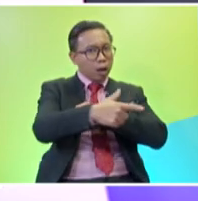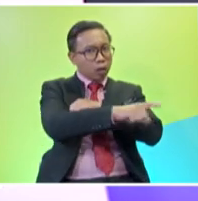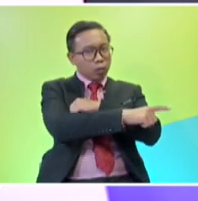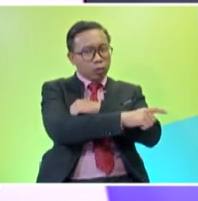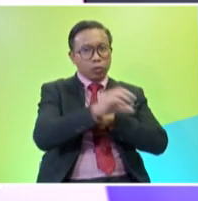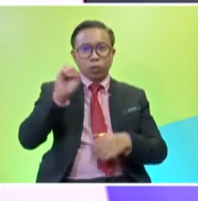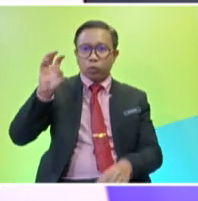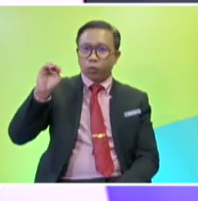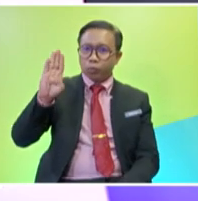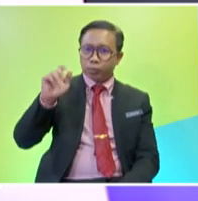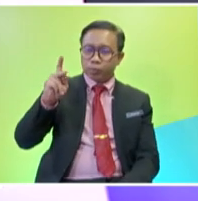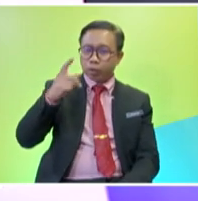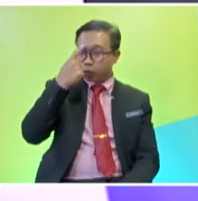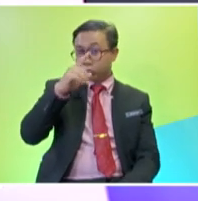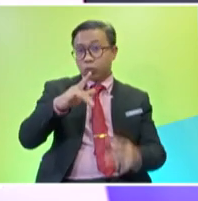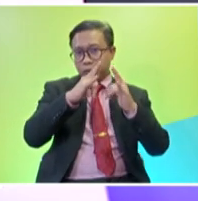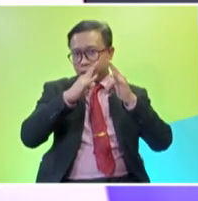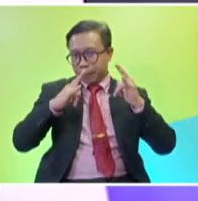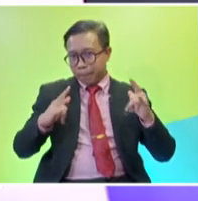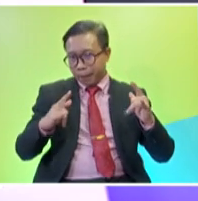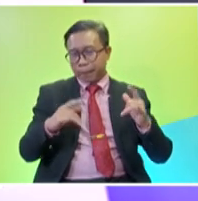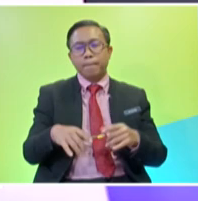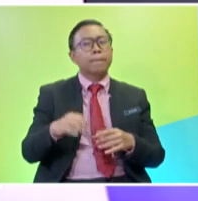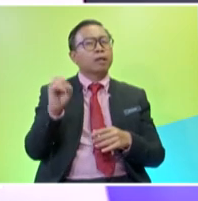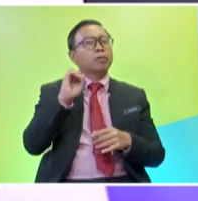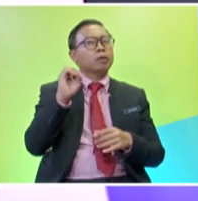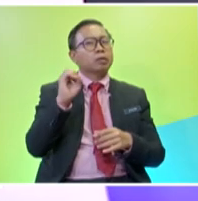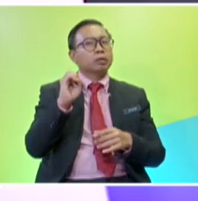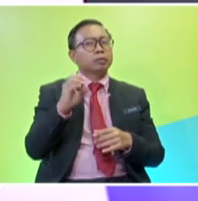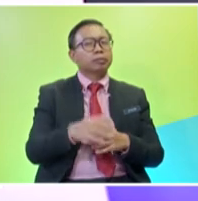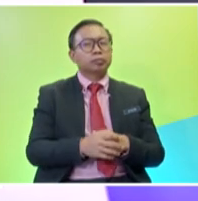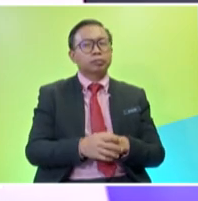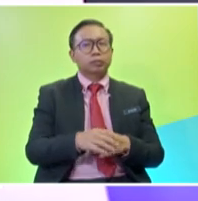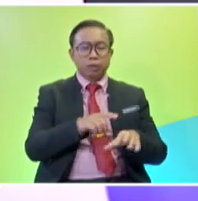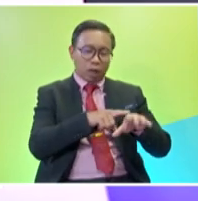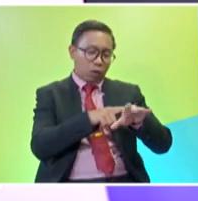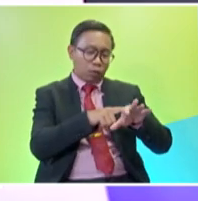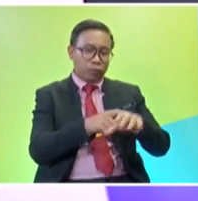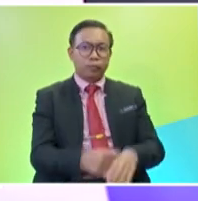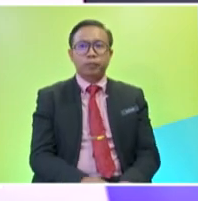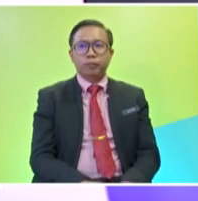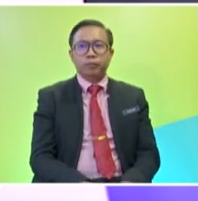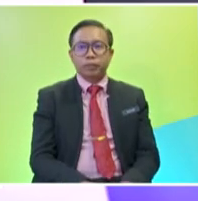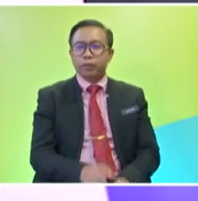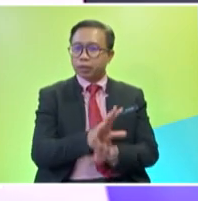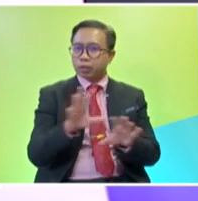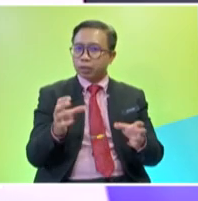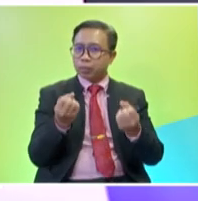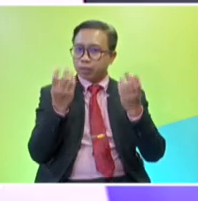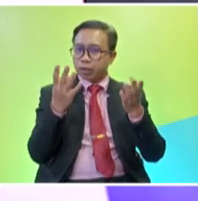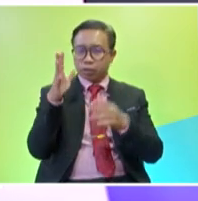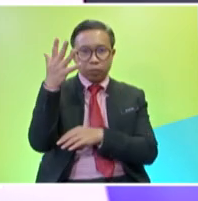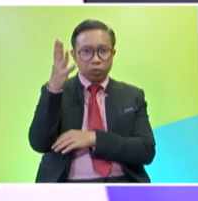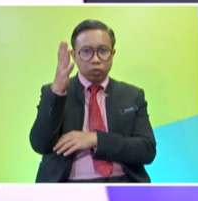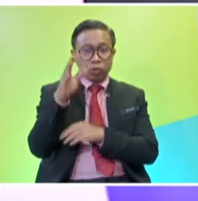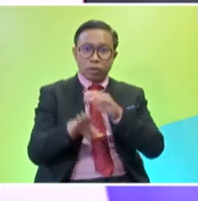biasanya sesuai untuk berkemah di bawah dia seperti tak banyak tak banyak daun-daun kemudian tak banyak pokok-pokok yang